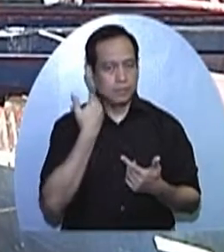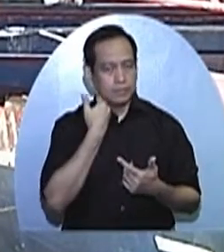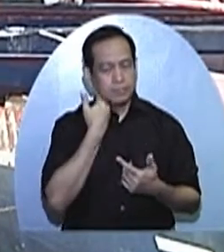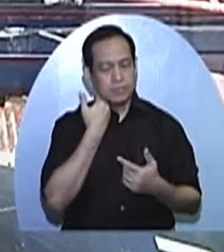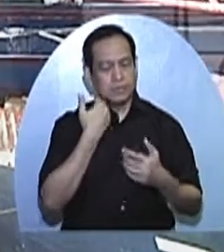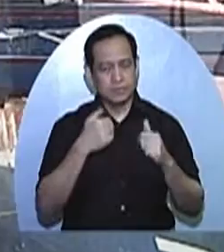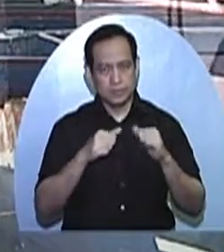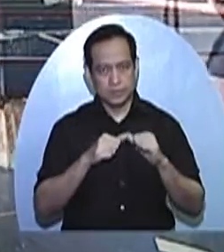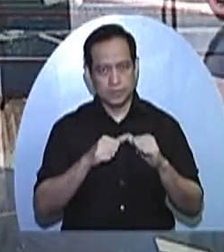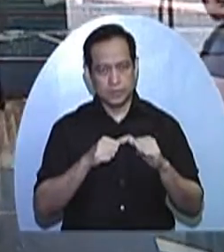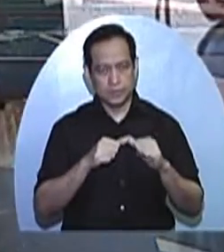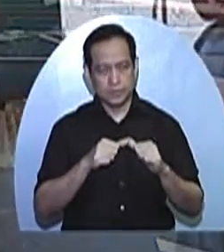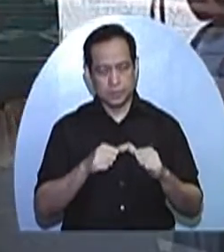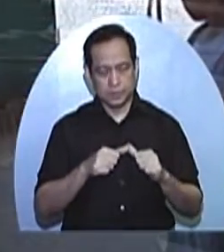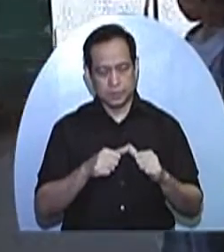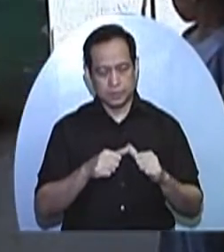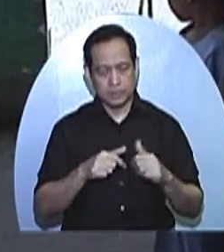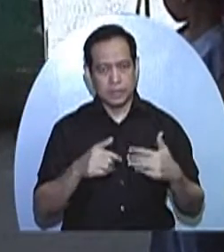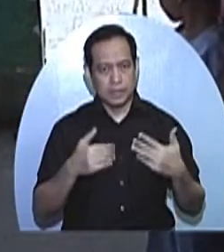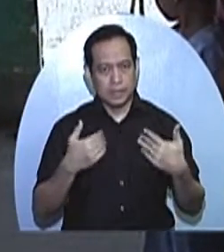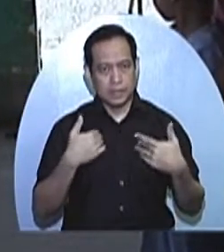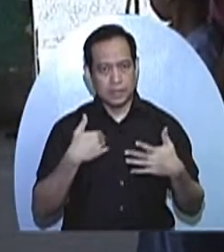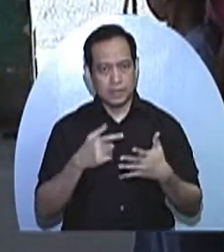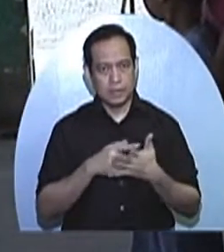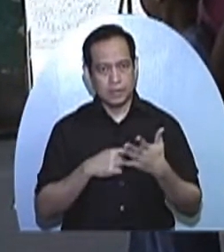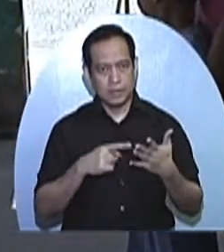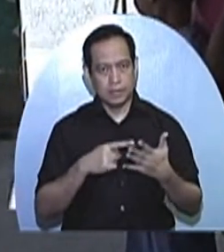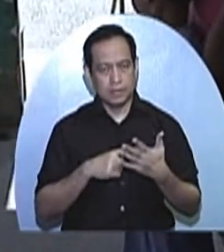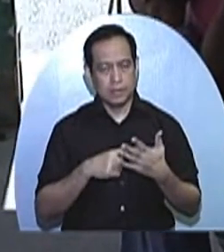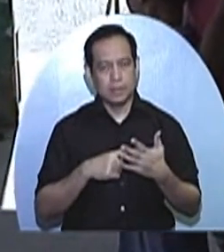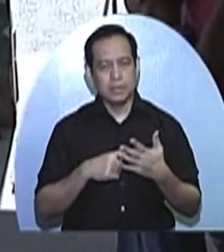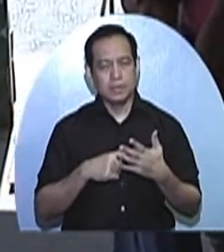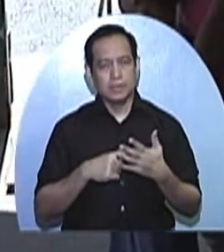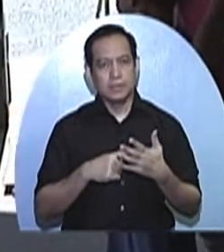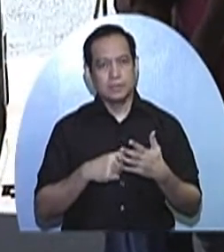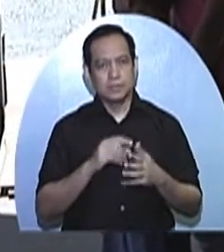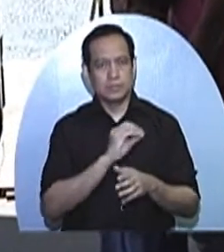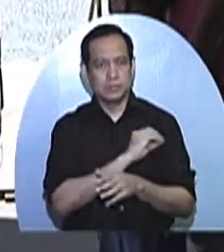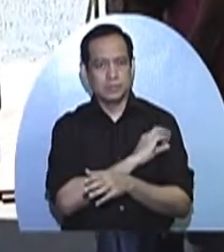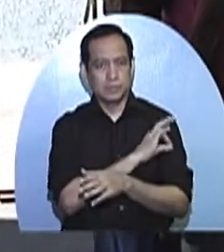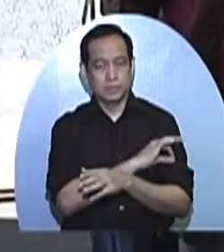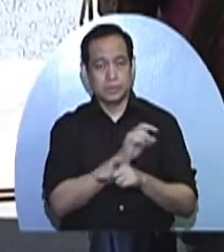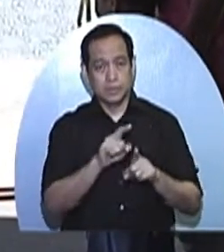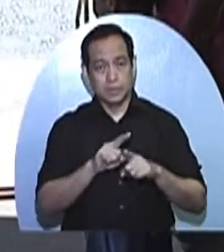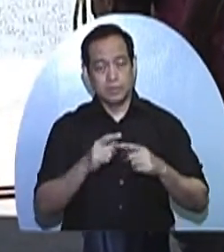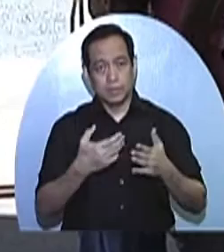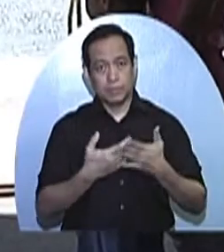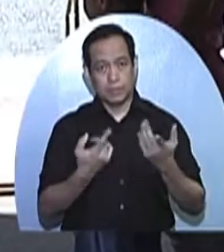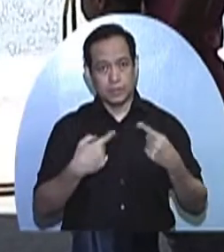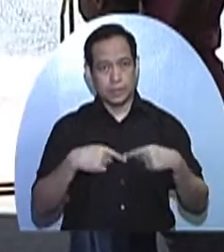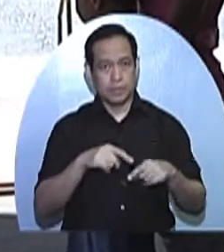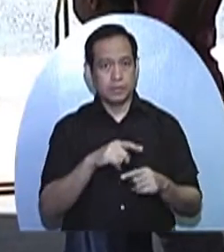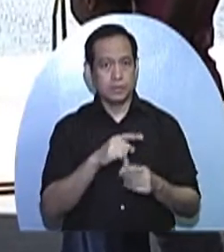po nawawala. Pasa-pasa. Opo, may pasaring po, ganun. Yung pong bago po siya dalahin sa ospital,